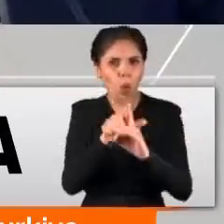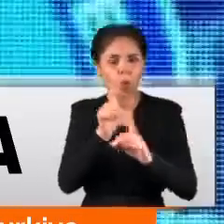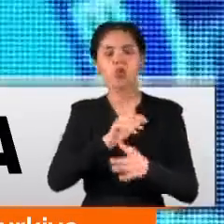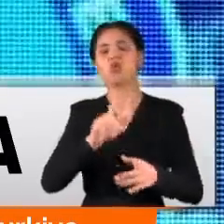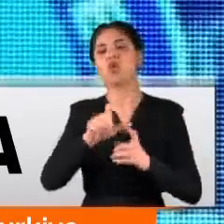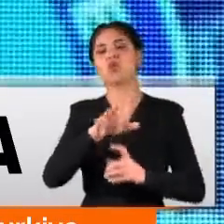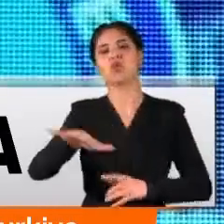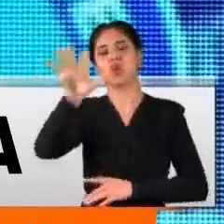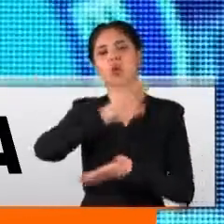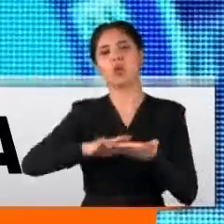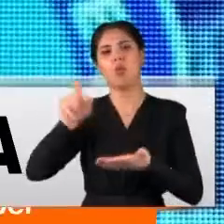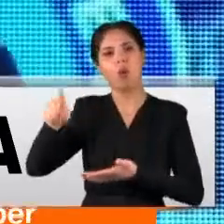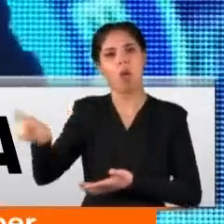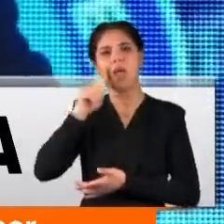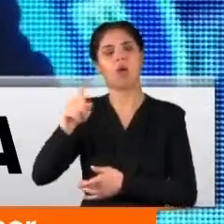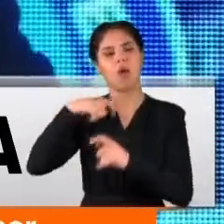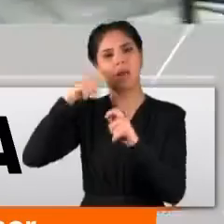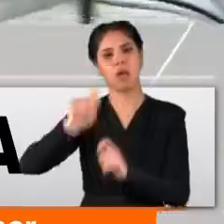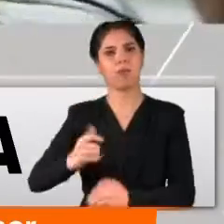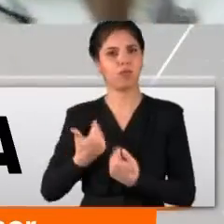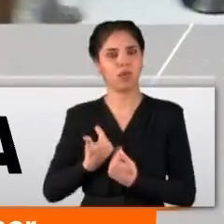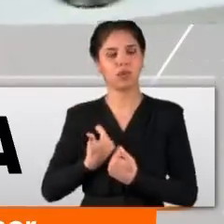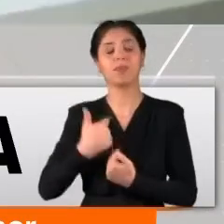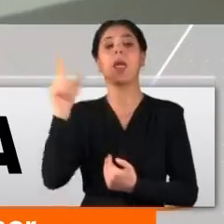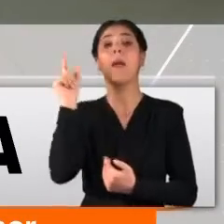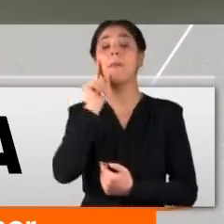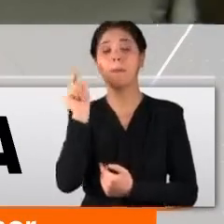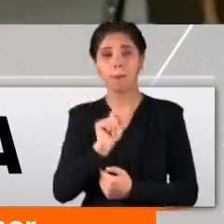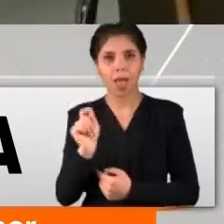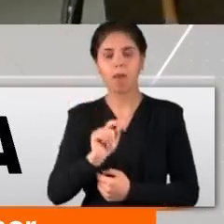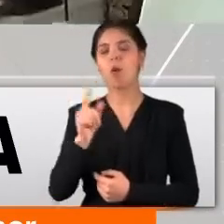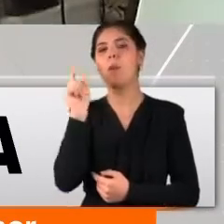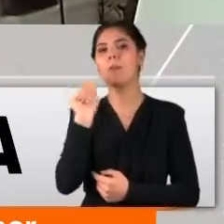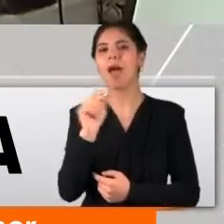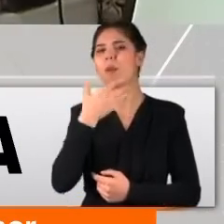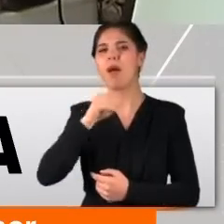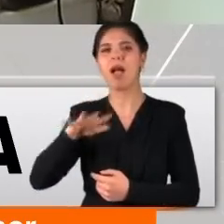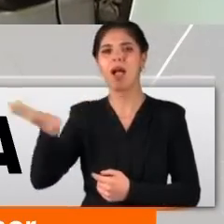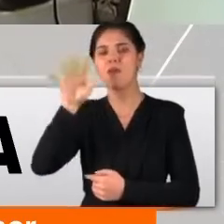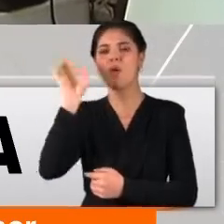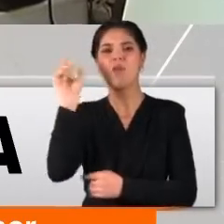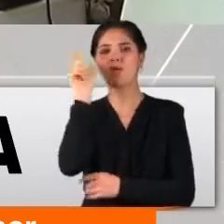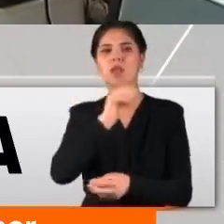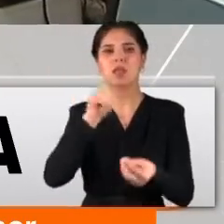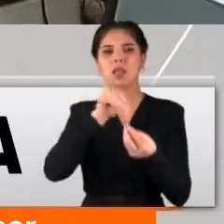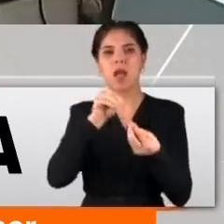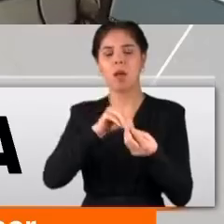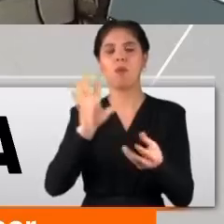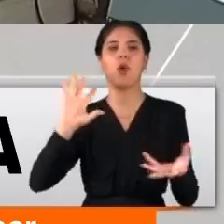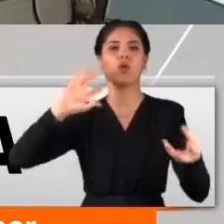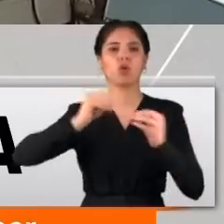düzenlemeyi onları da kapsayacak şekilde gerçekleştireceğiz. Memur ve memur emeklisinin Ocak ayı zammı toplu sözleşmeden